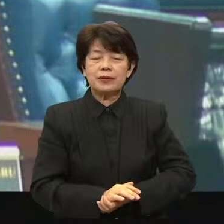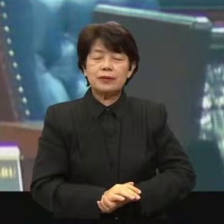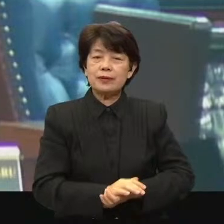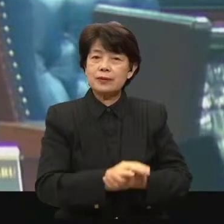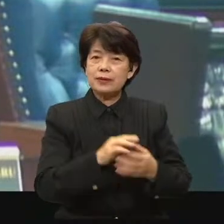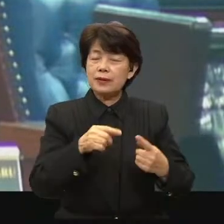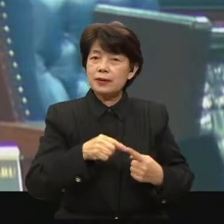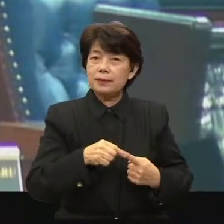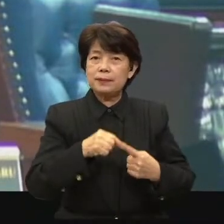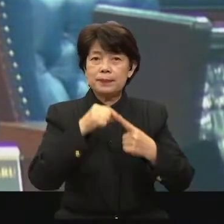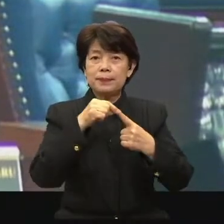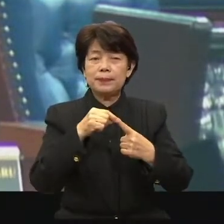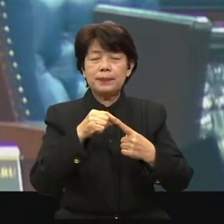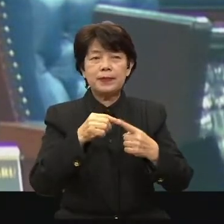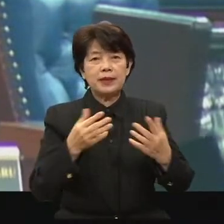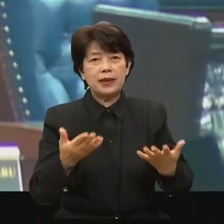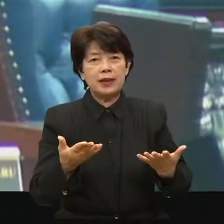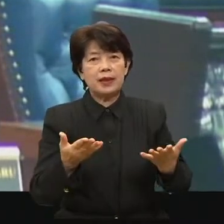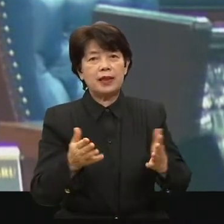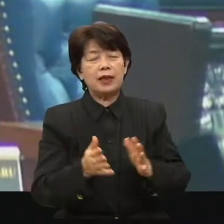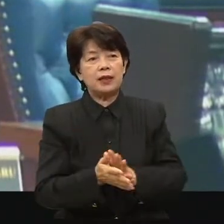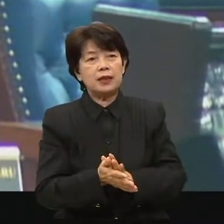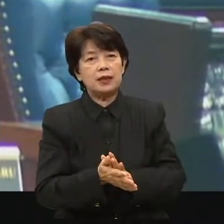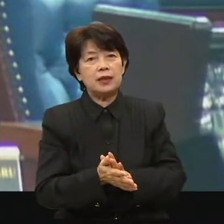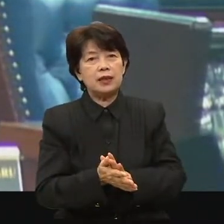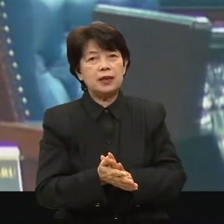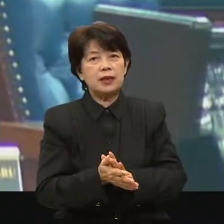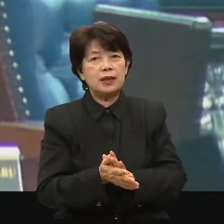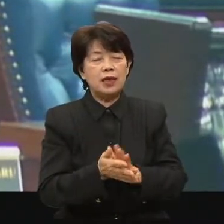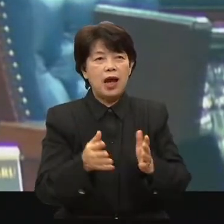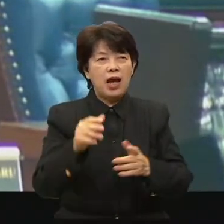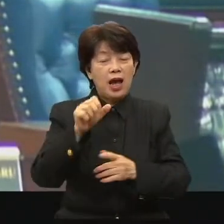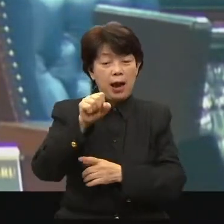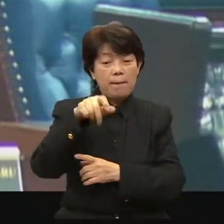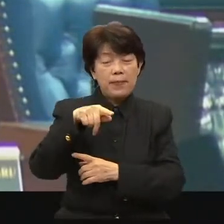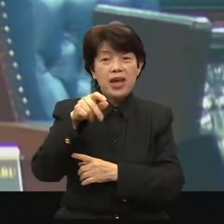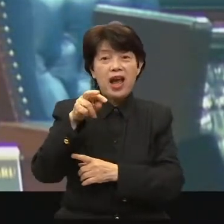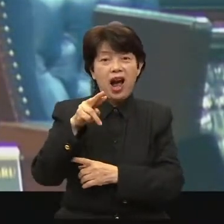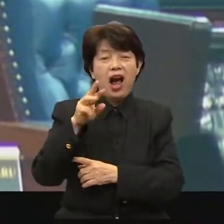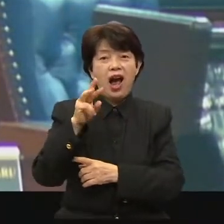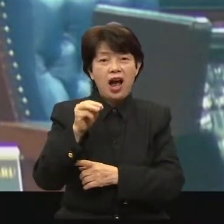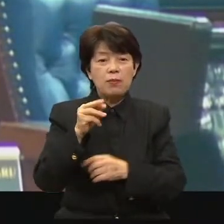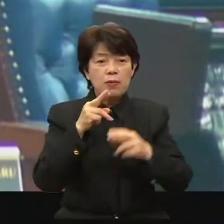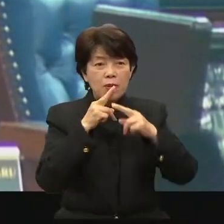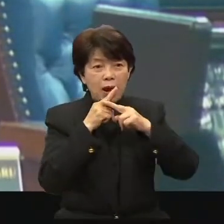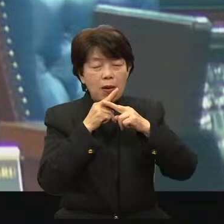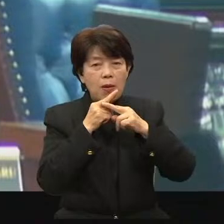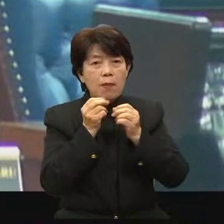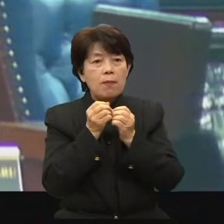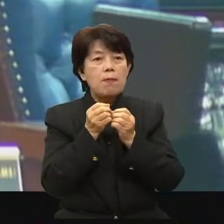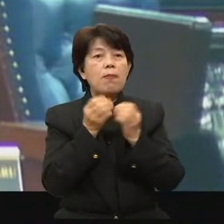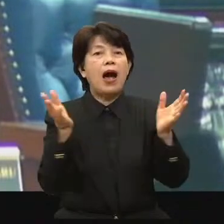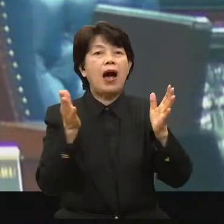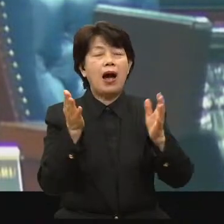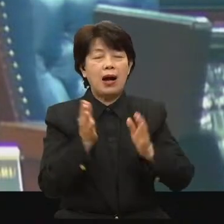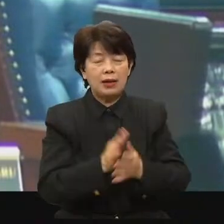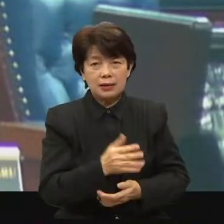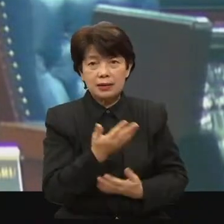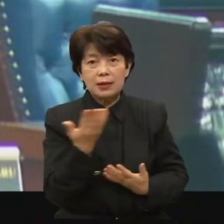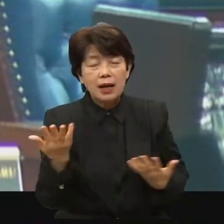misalnya insiden melibatkan kebocoran siasatan SPRM berkaitan hakim